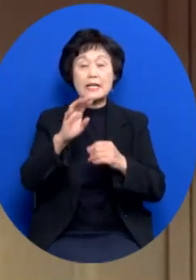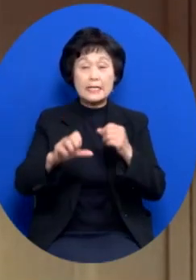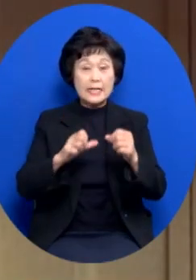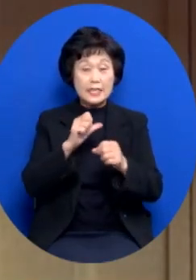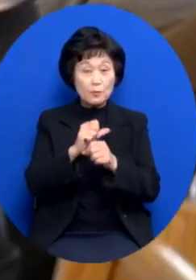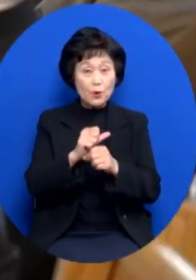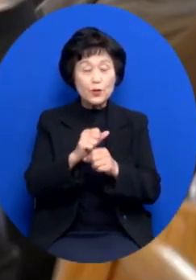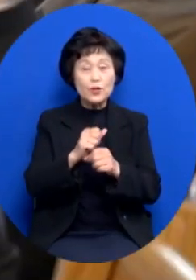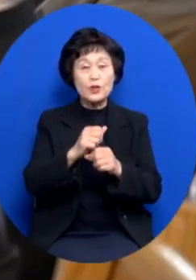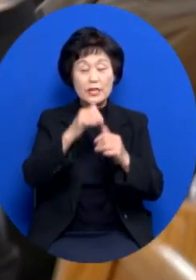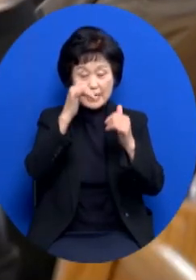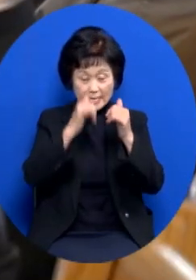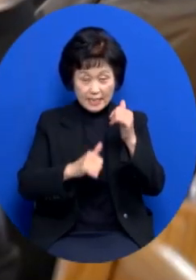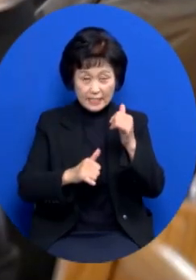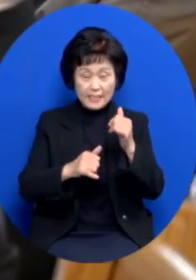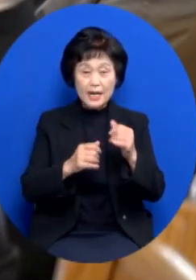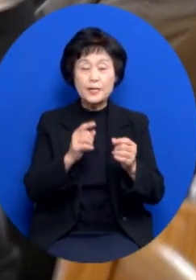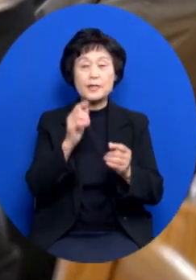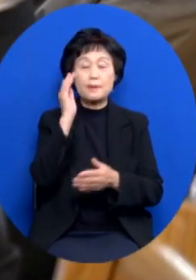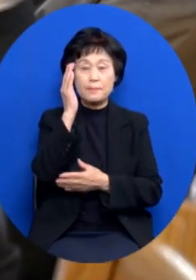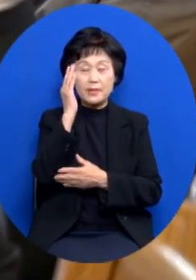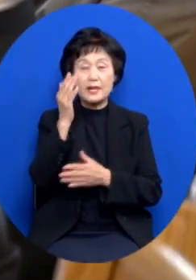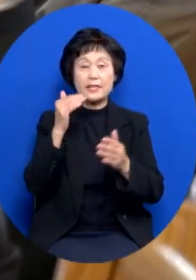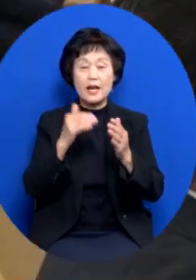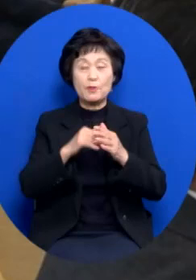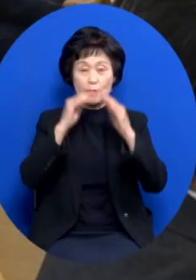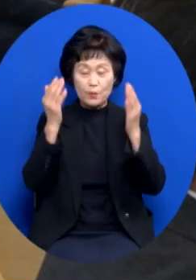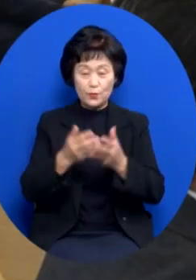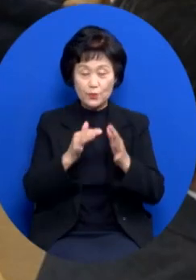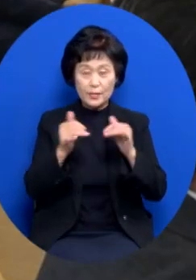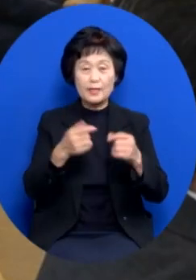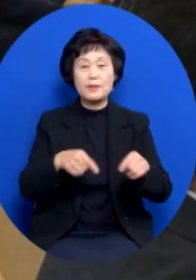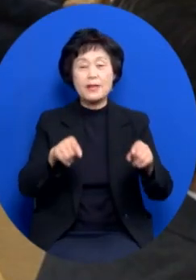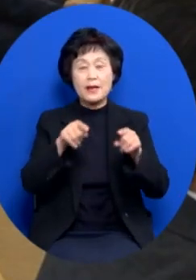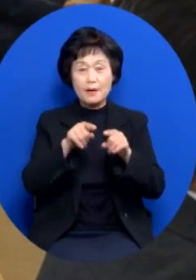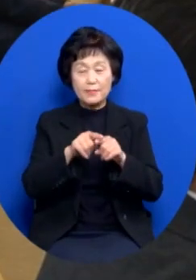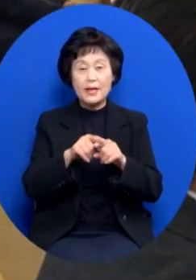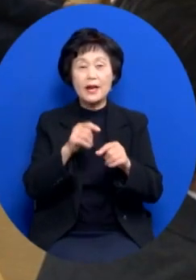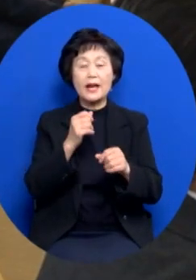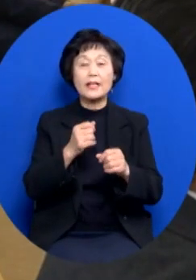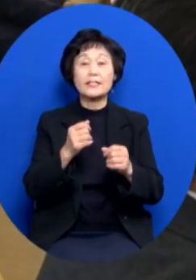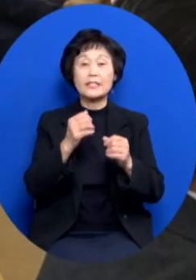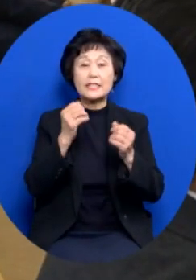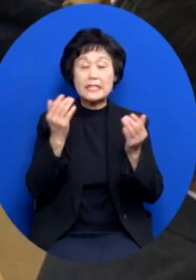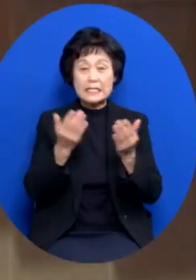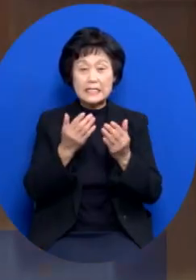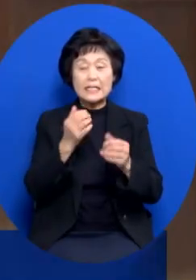사업을 소개하며 모든 백석인이 함께하는 역사적인 행사를 치러내자고 격려했습니다.